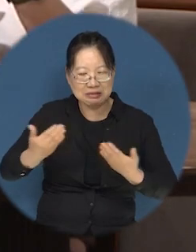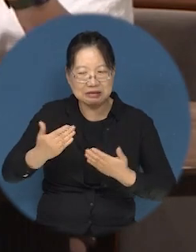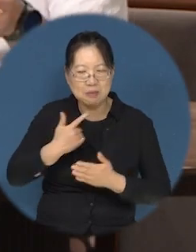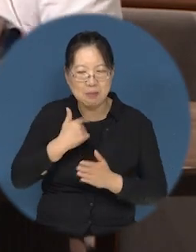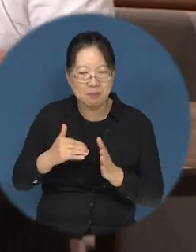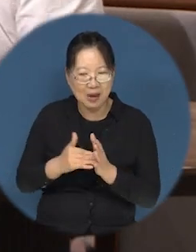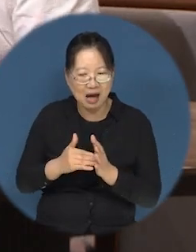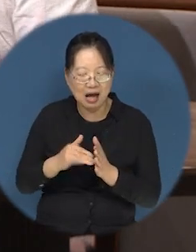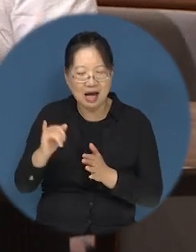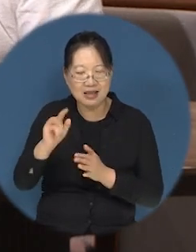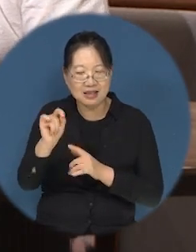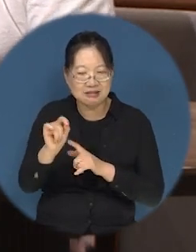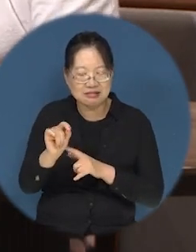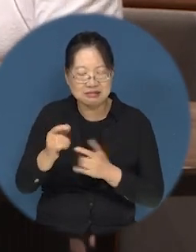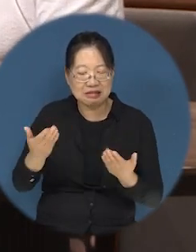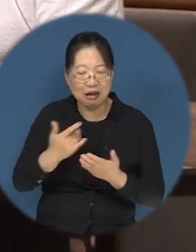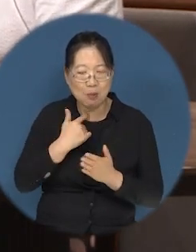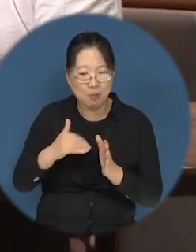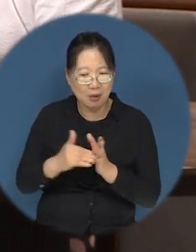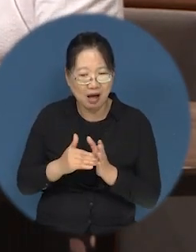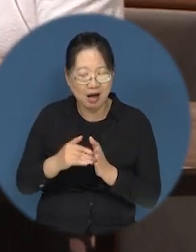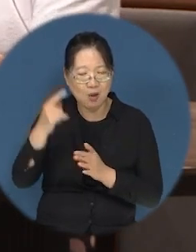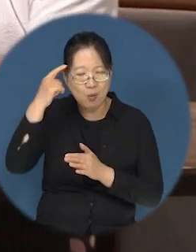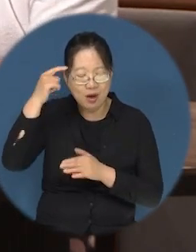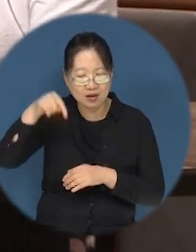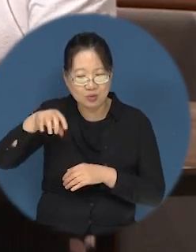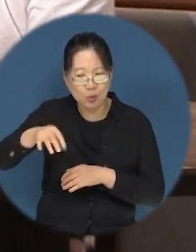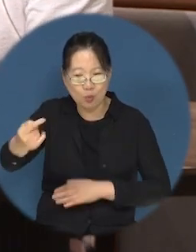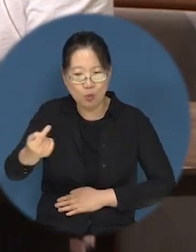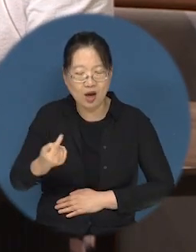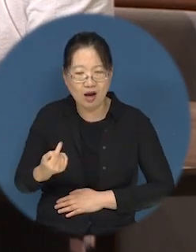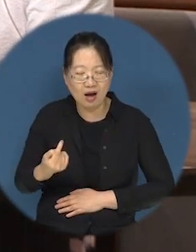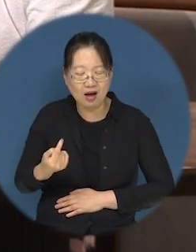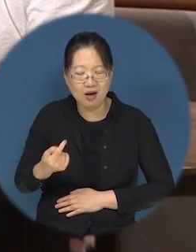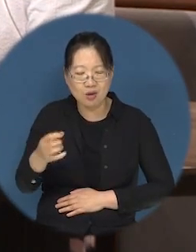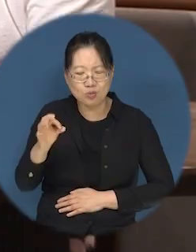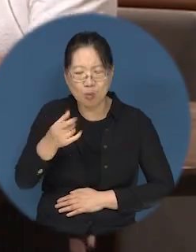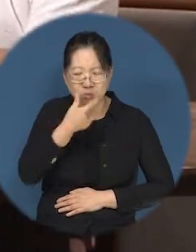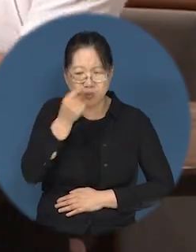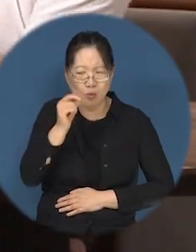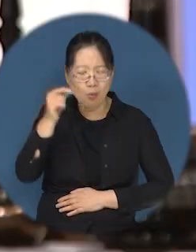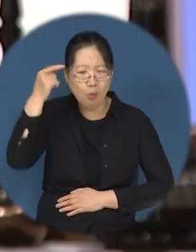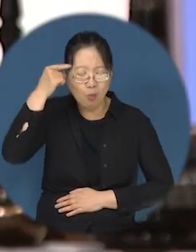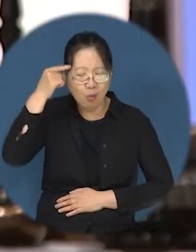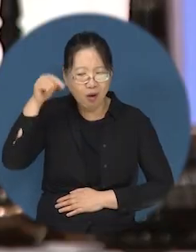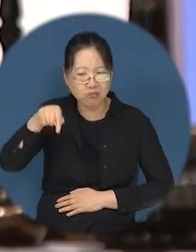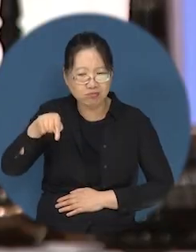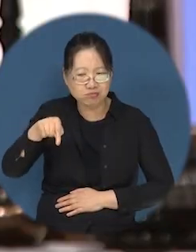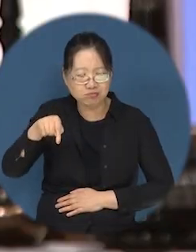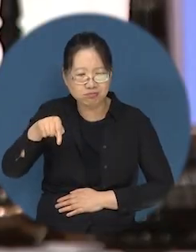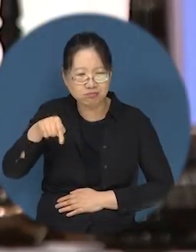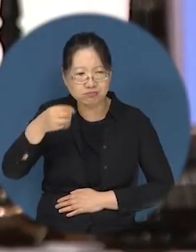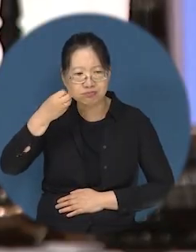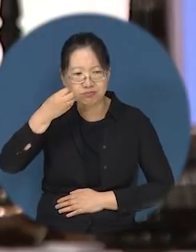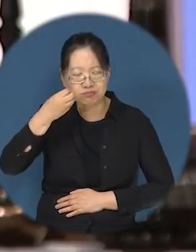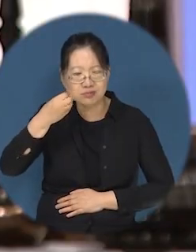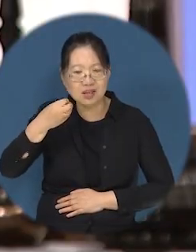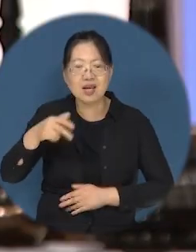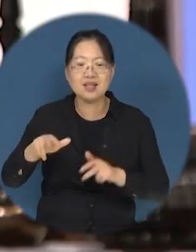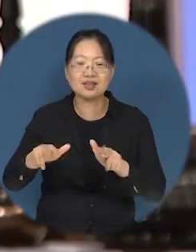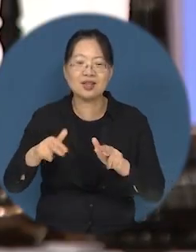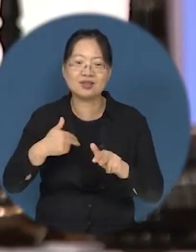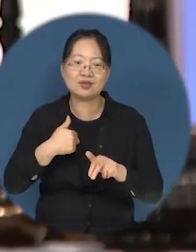하고 IT 하던 녀석인데 저거 왜 여기 와가지고 뭐 돈이 부족한가? 왜 여기 와서 저걸 또 하겠다 그러는 거야? 근데